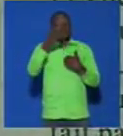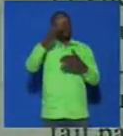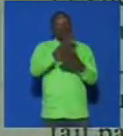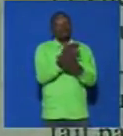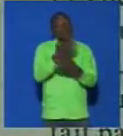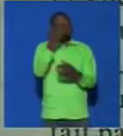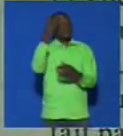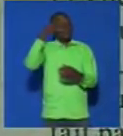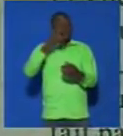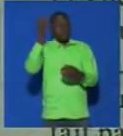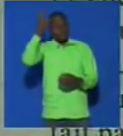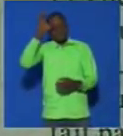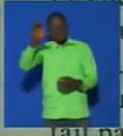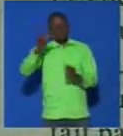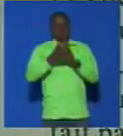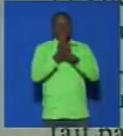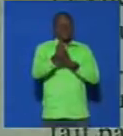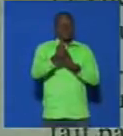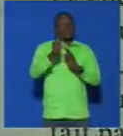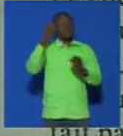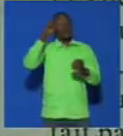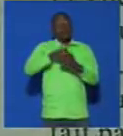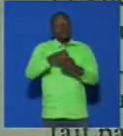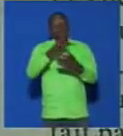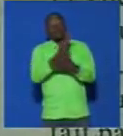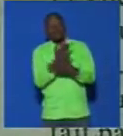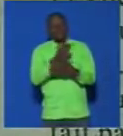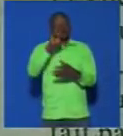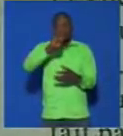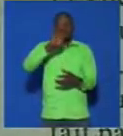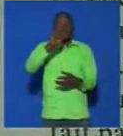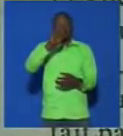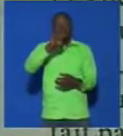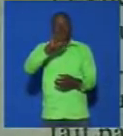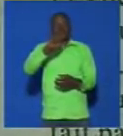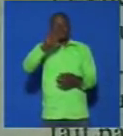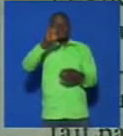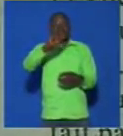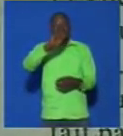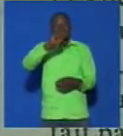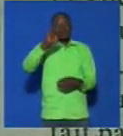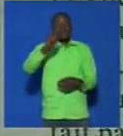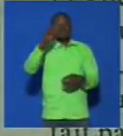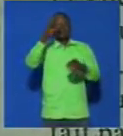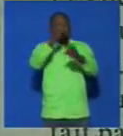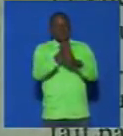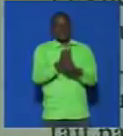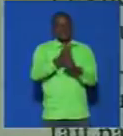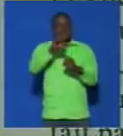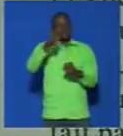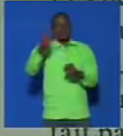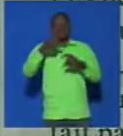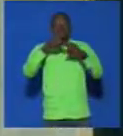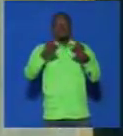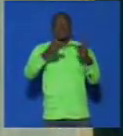sabots car la qualification dépendra de l'opposition bossonnens angola d'un et donc à lorient francis temps mais